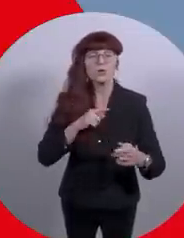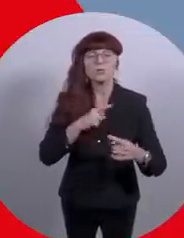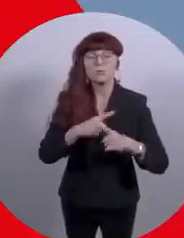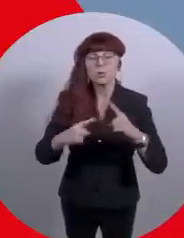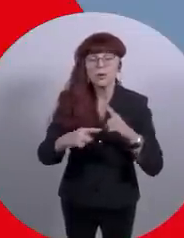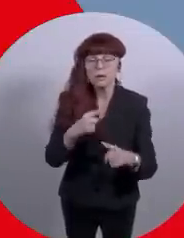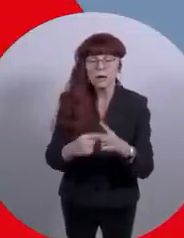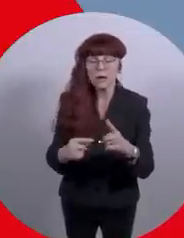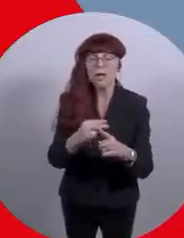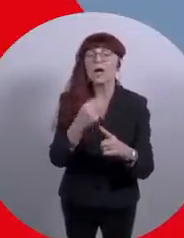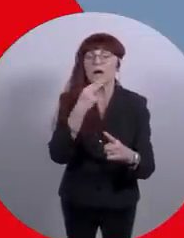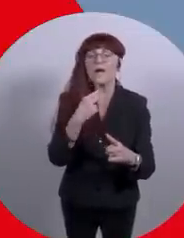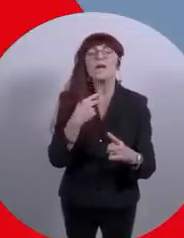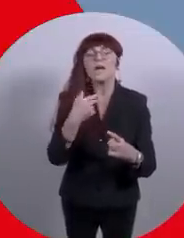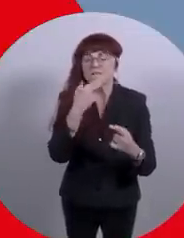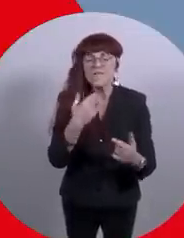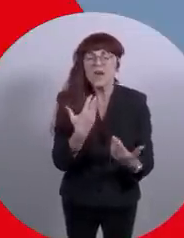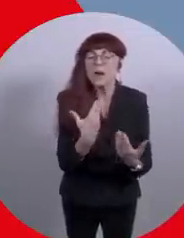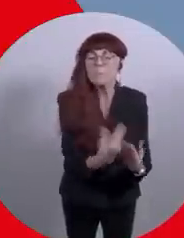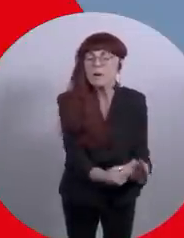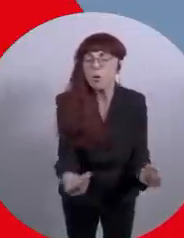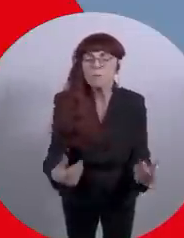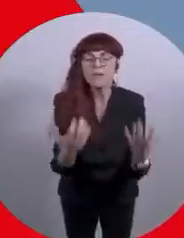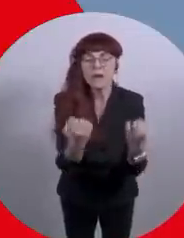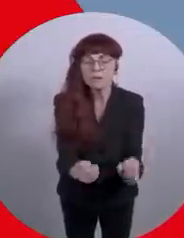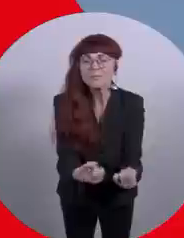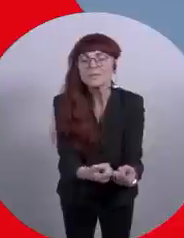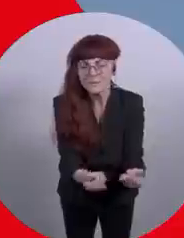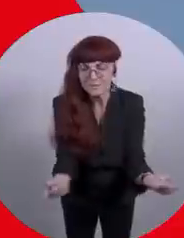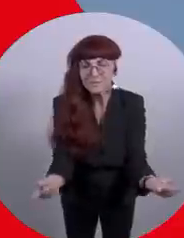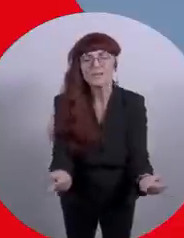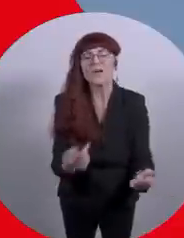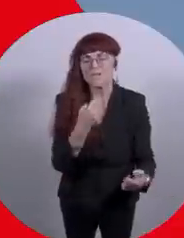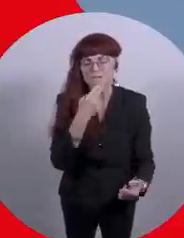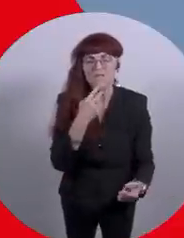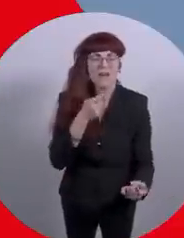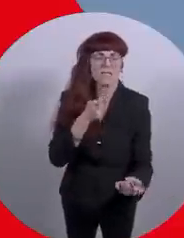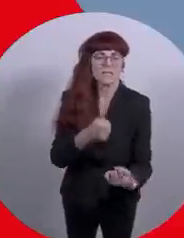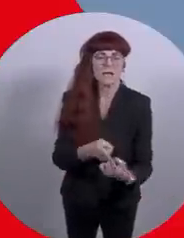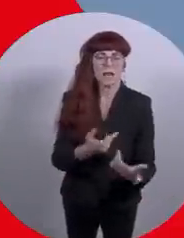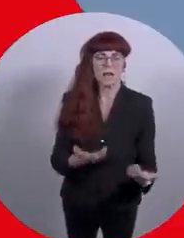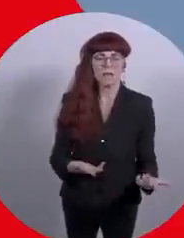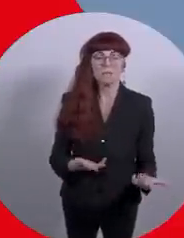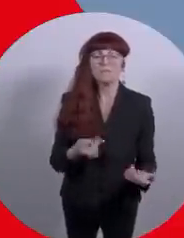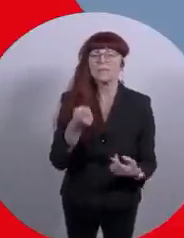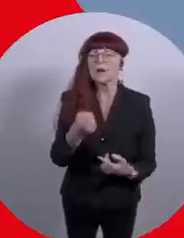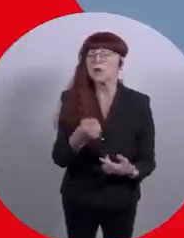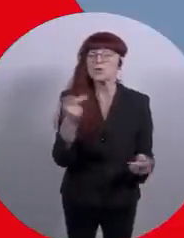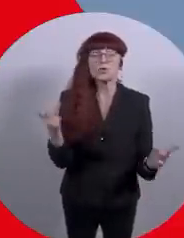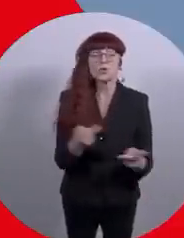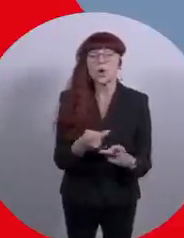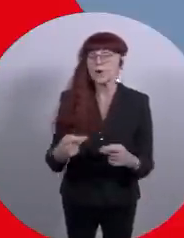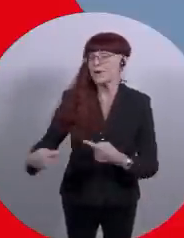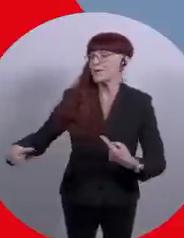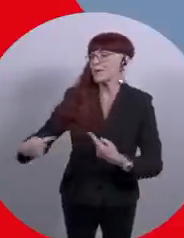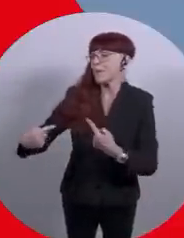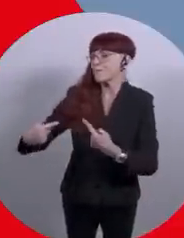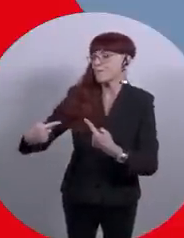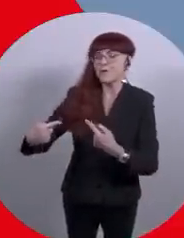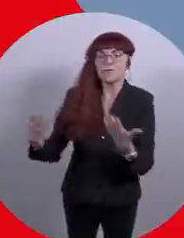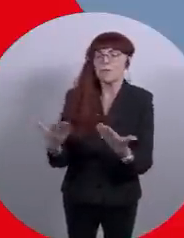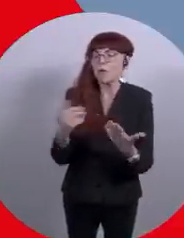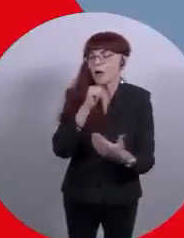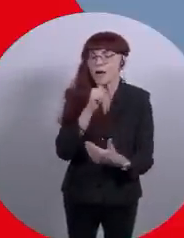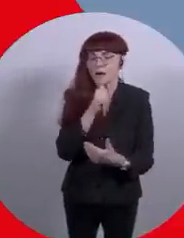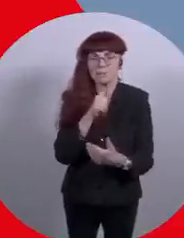denjenigen ankommt für diese gedacht sind und deswegen machen wir hier bitte keine Gräben auf wo ganz einfach schlicht und ergreifend keine sind und